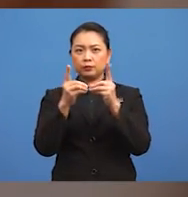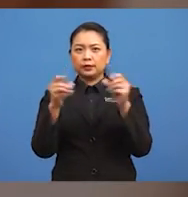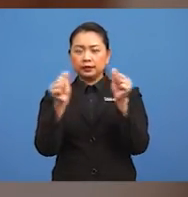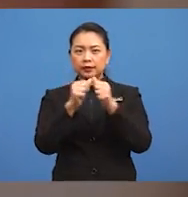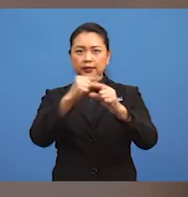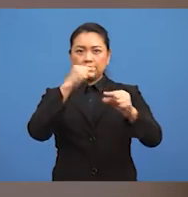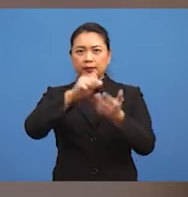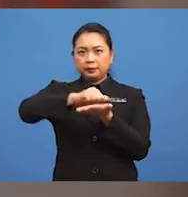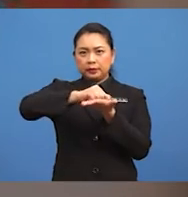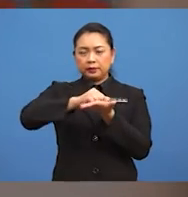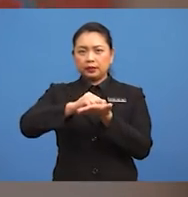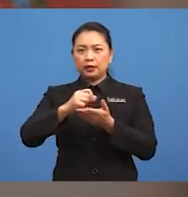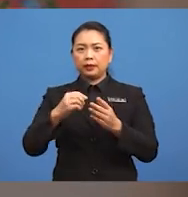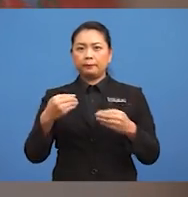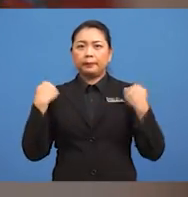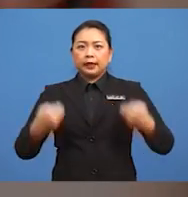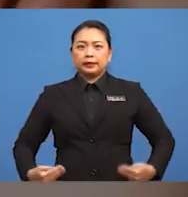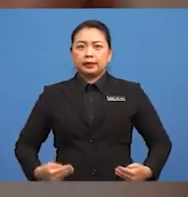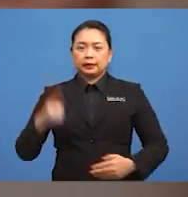badan bawah hadapan.